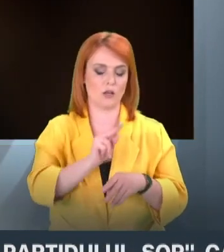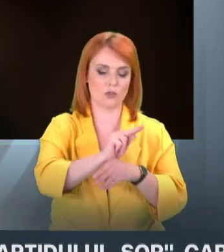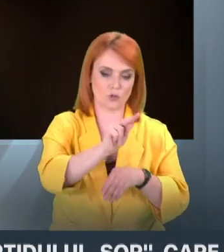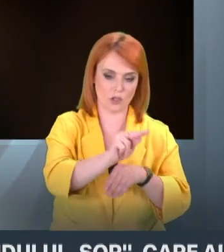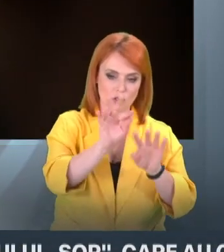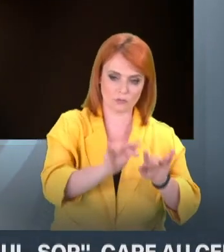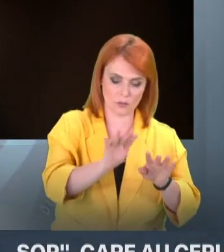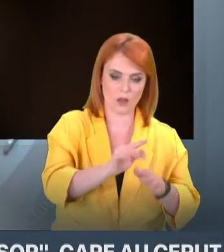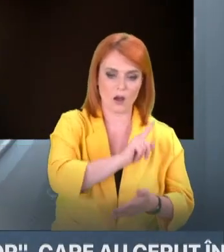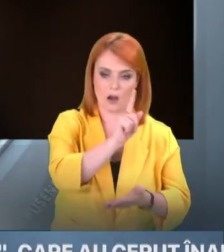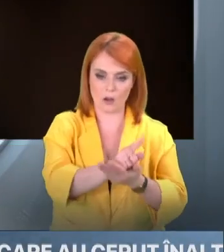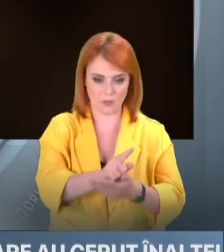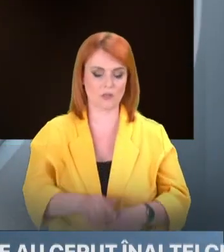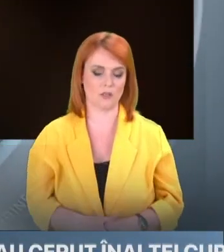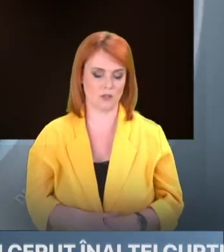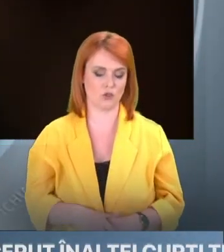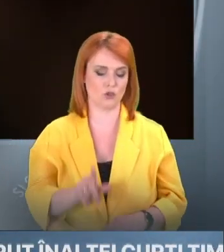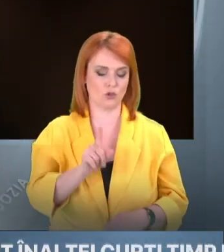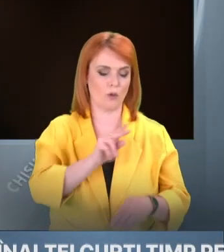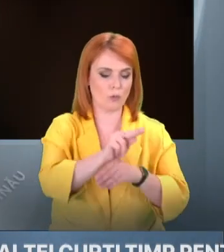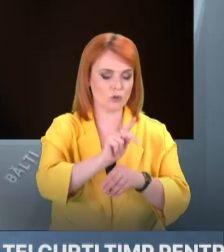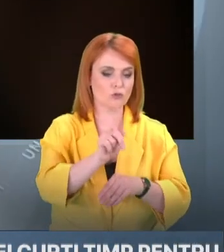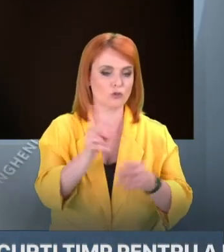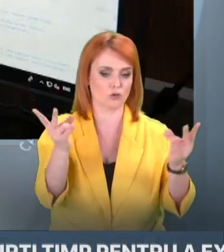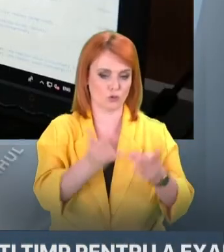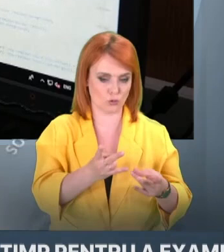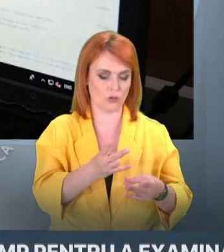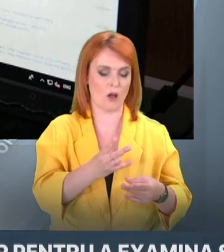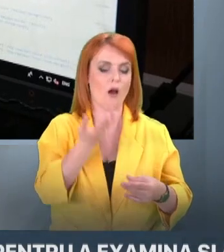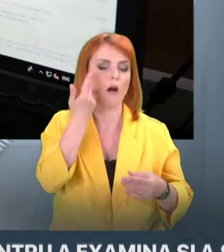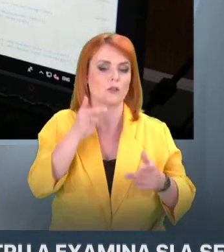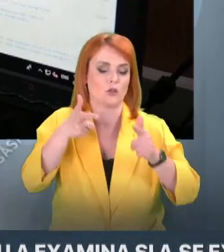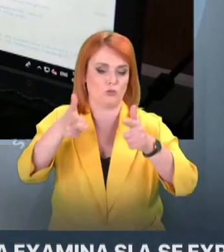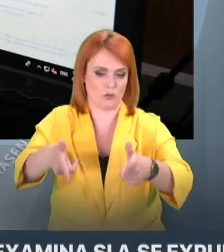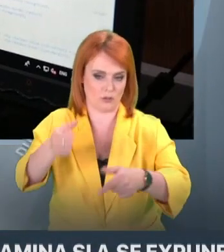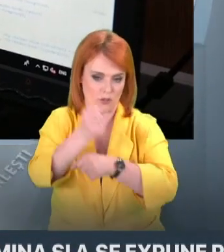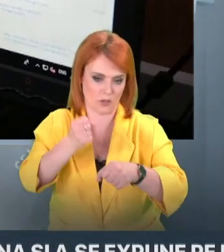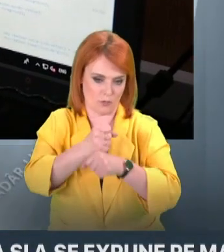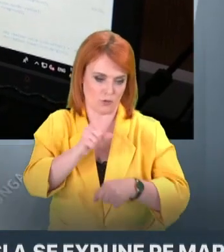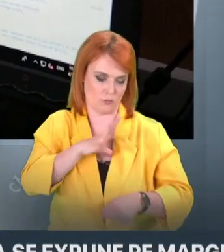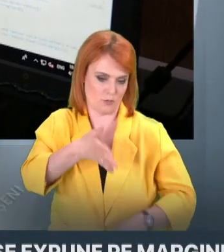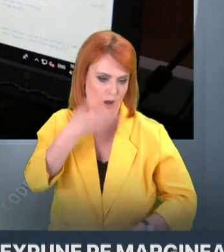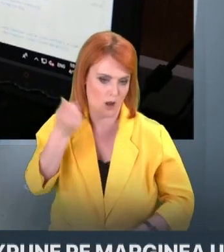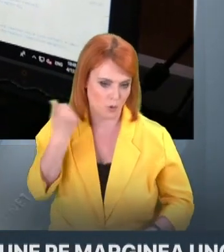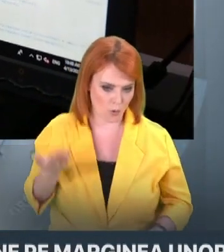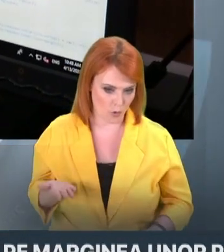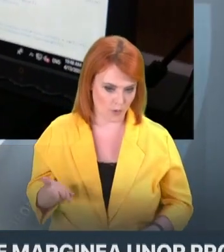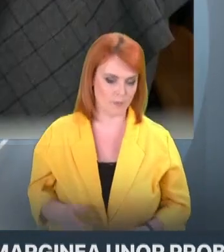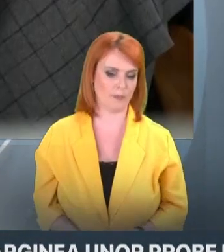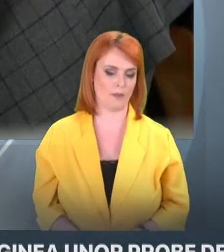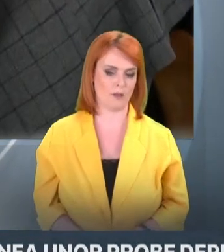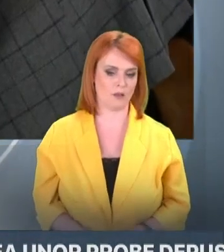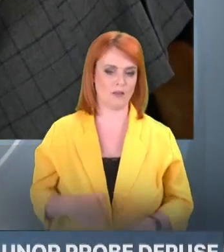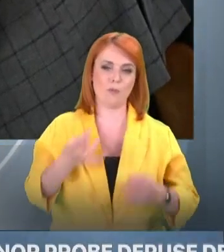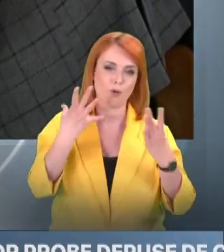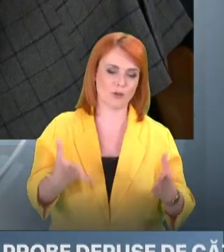să existe o curiculă ajustată la necesitățile mediului de afaceri și nu doar o curiculă pentru